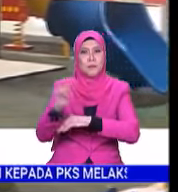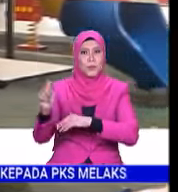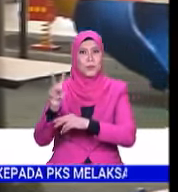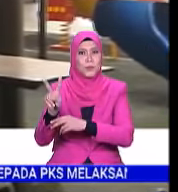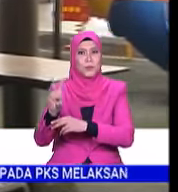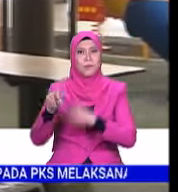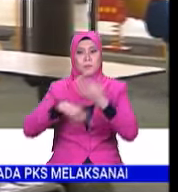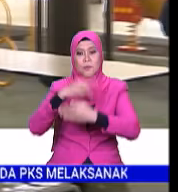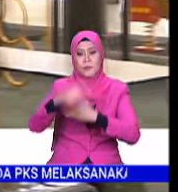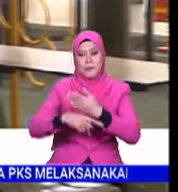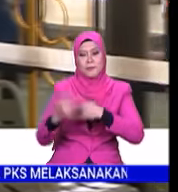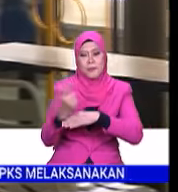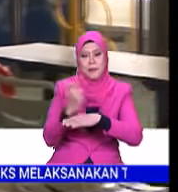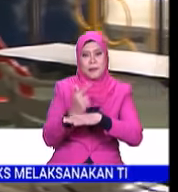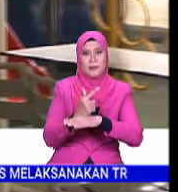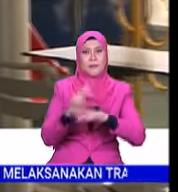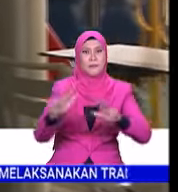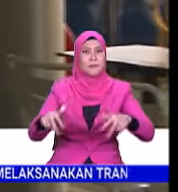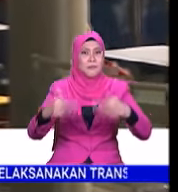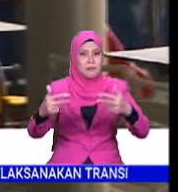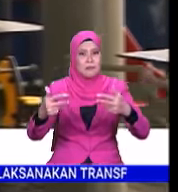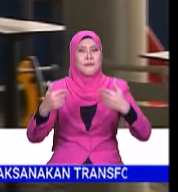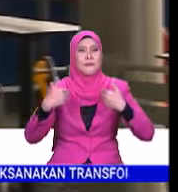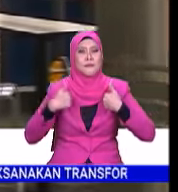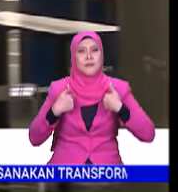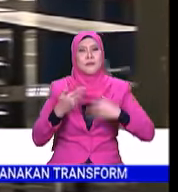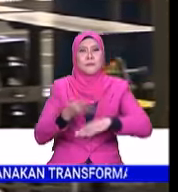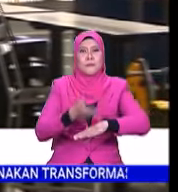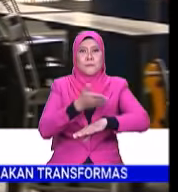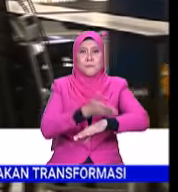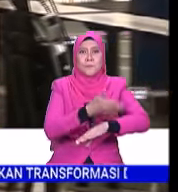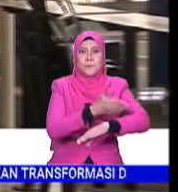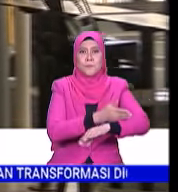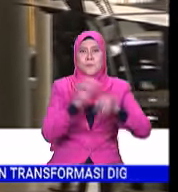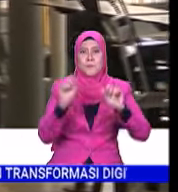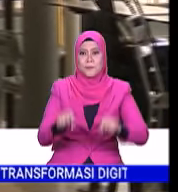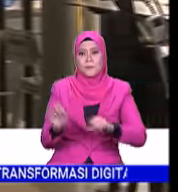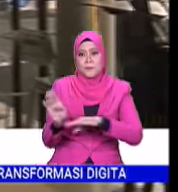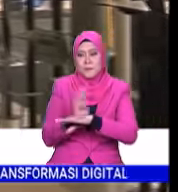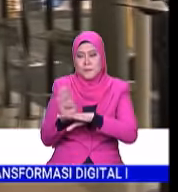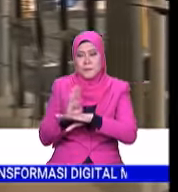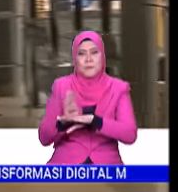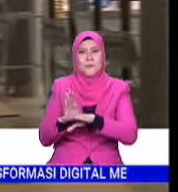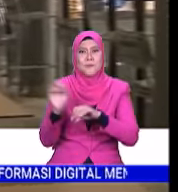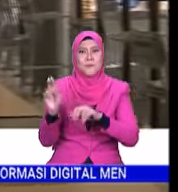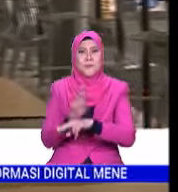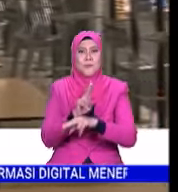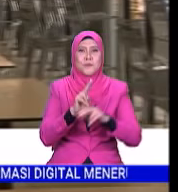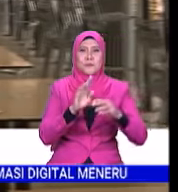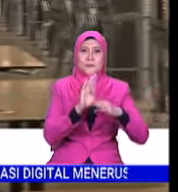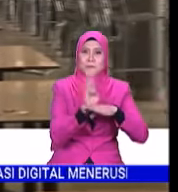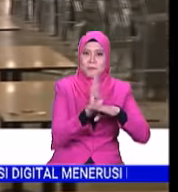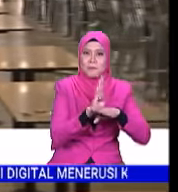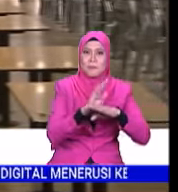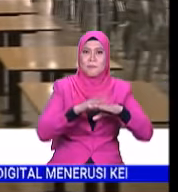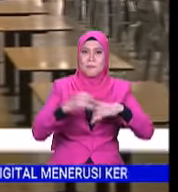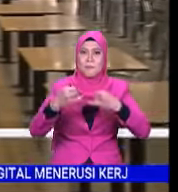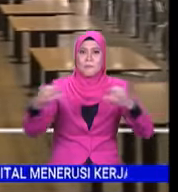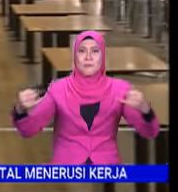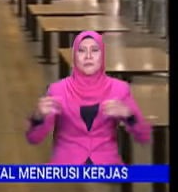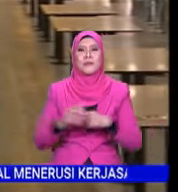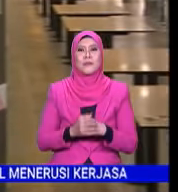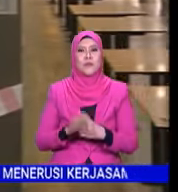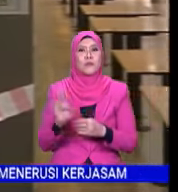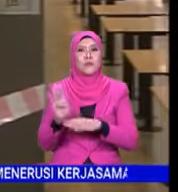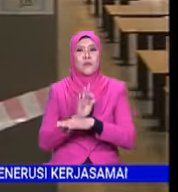program latihan dalam talian turut diadakan bagi meningkatkan kebolehan rakan niaga mengadaptasi perniagaan mereka. Pengenalan fungsi